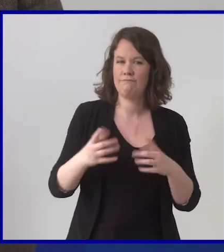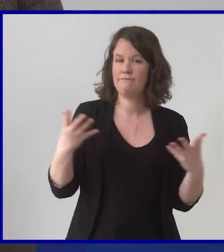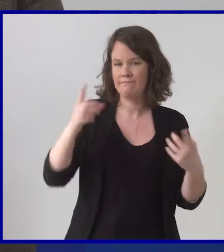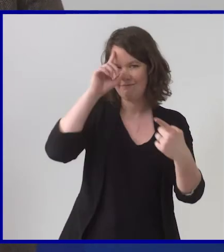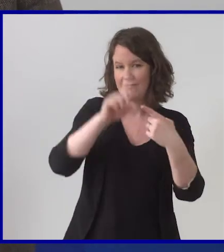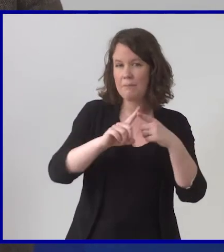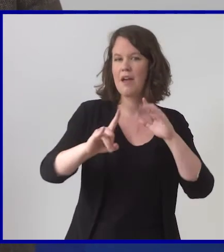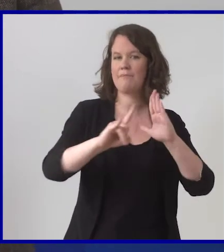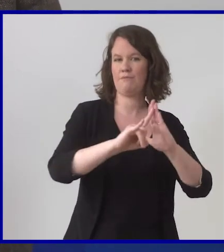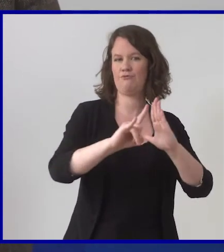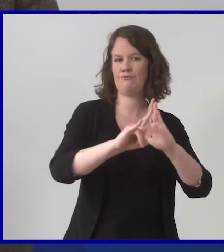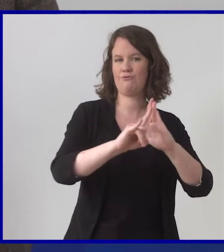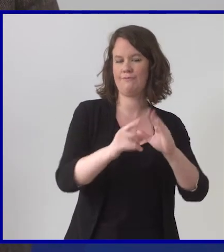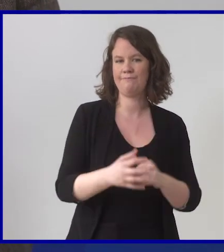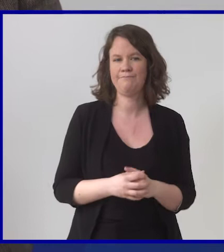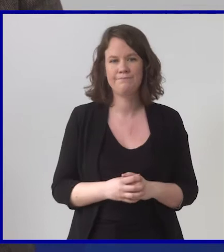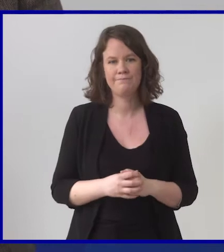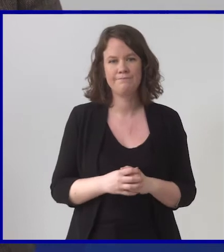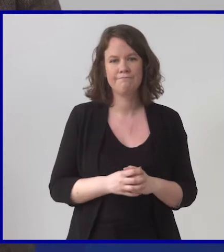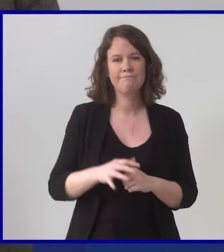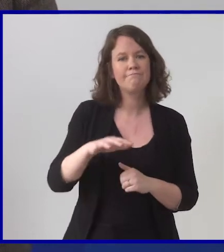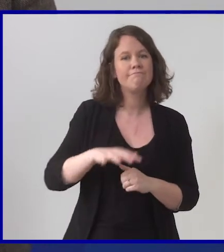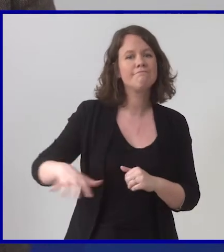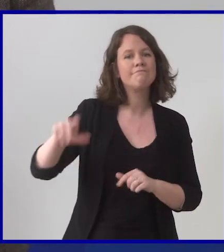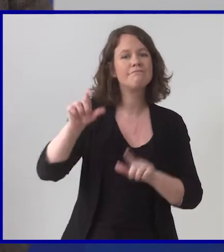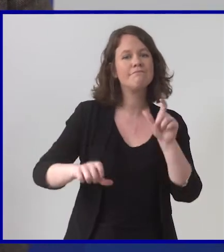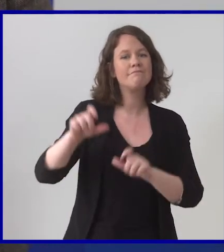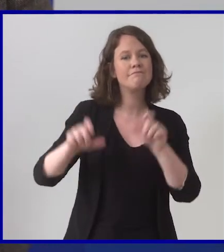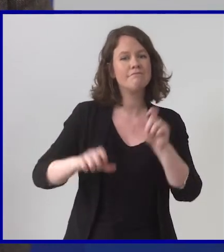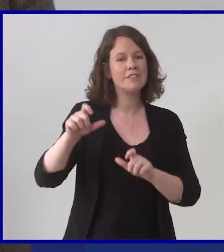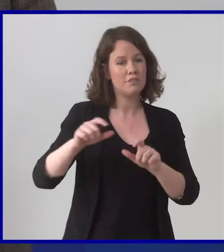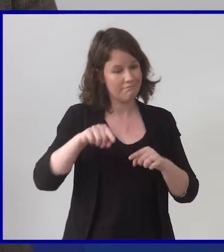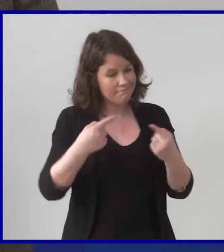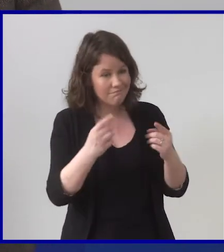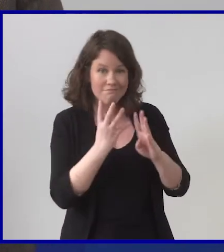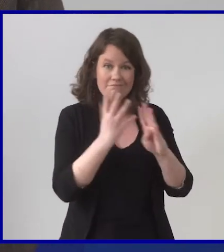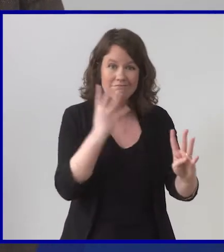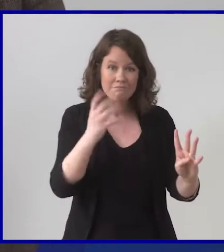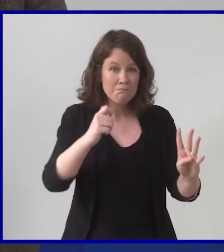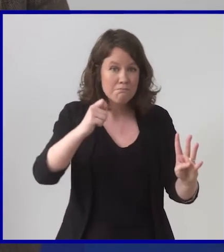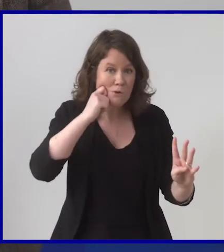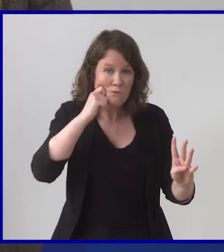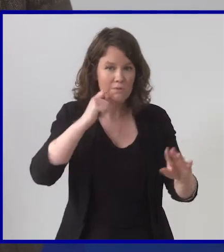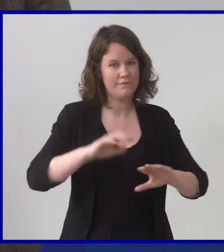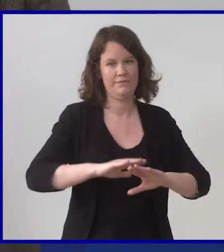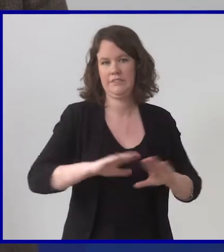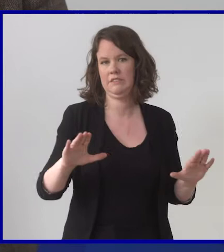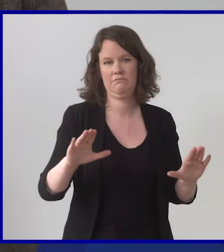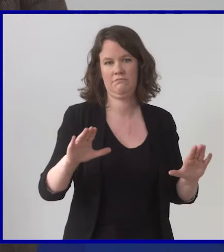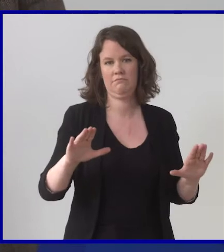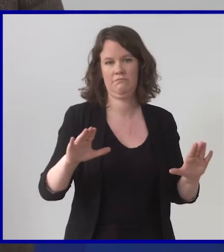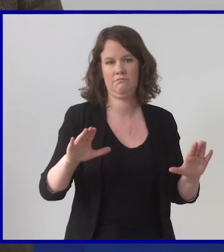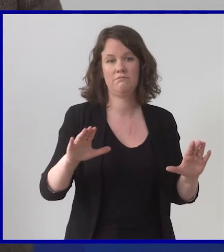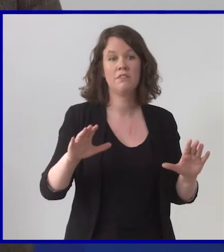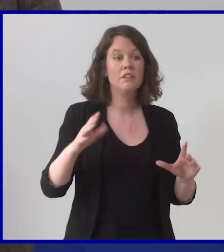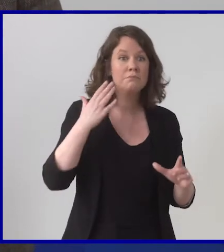enfin, relatif aux maisons départementales des personnes handicapées. L'accueil famille dans ces maisons